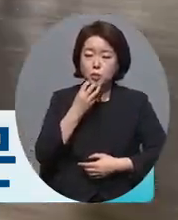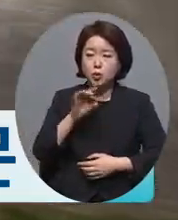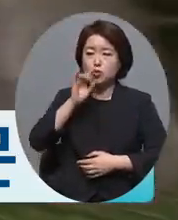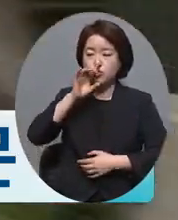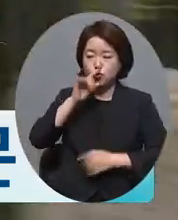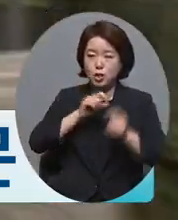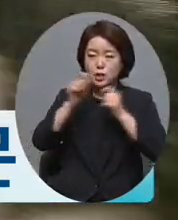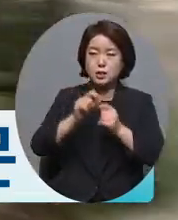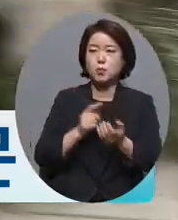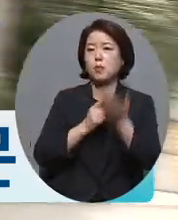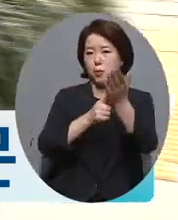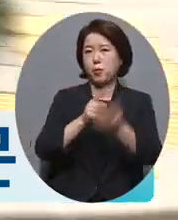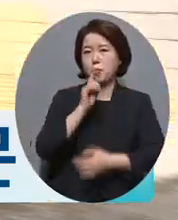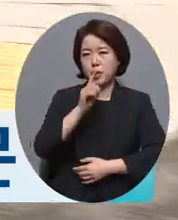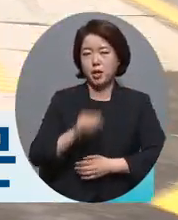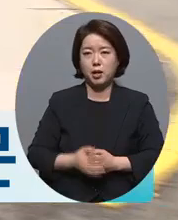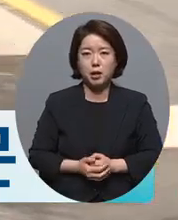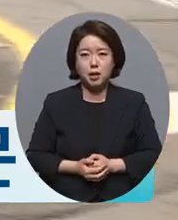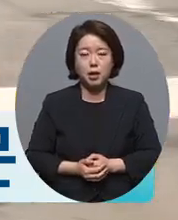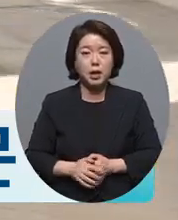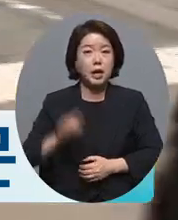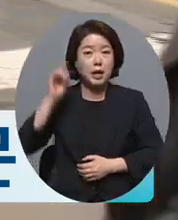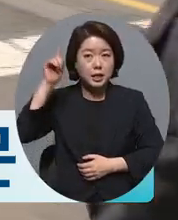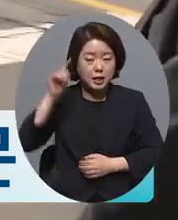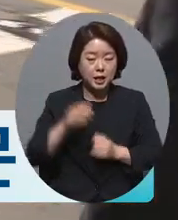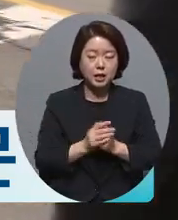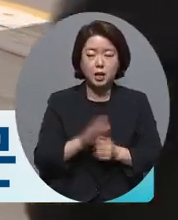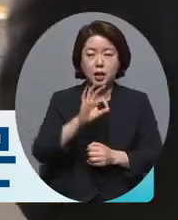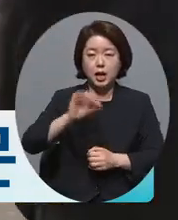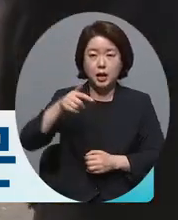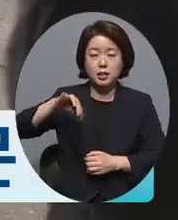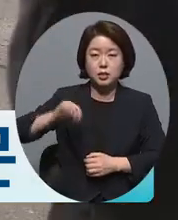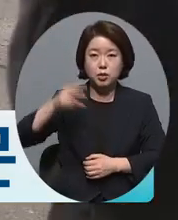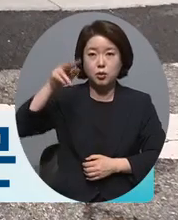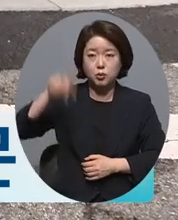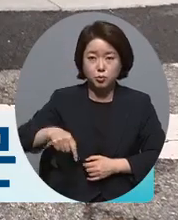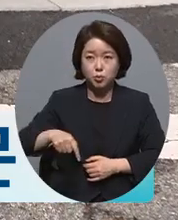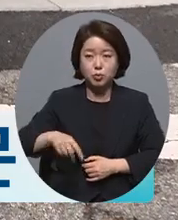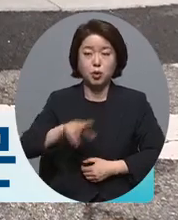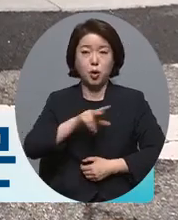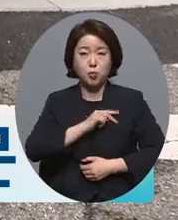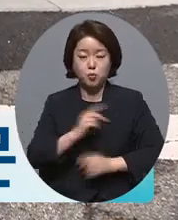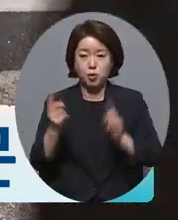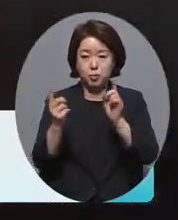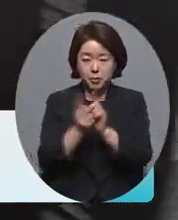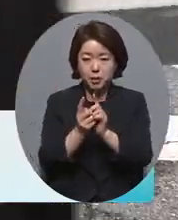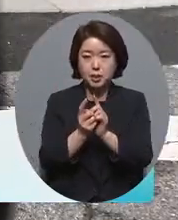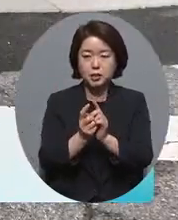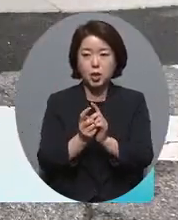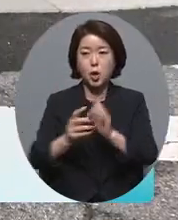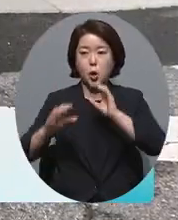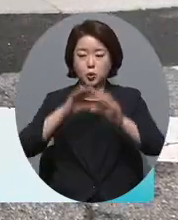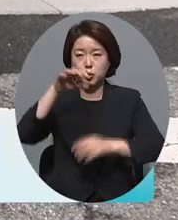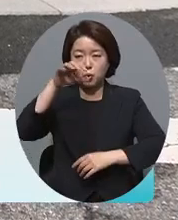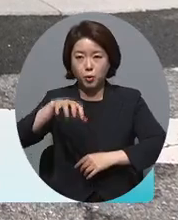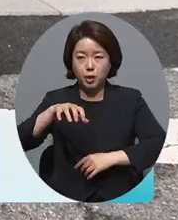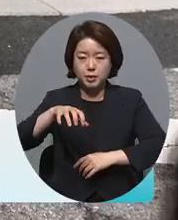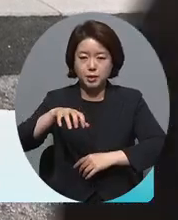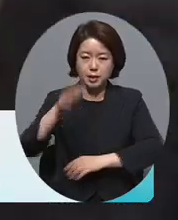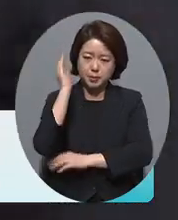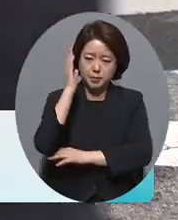그리고 내일 오전 11시 안철수 의원을 만나서 소통관에서 성형서까지 발표를 할